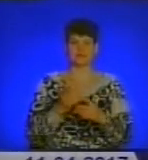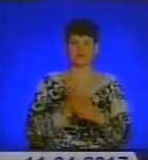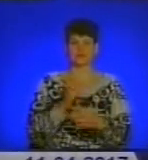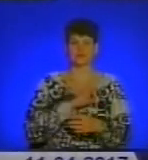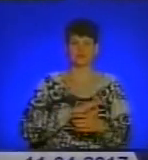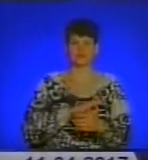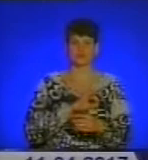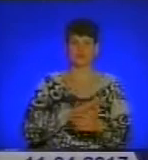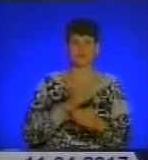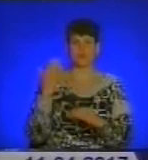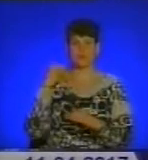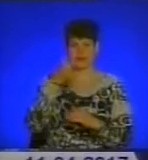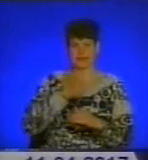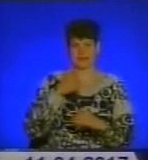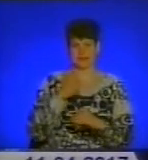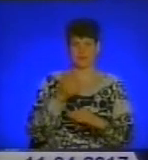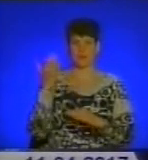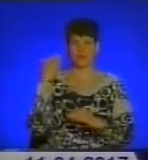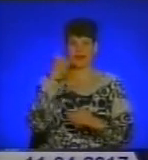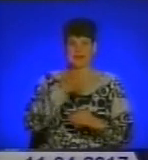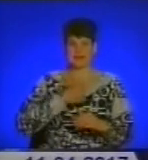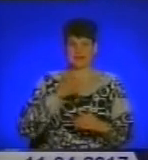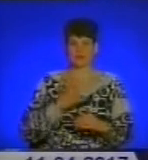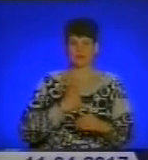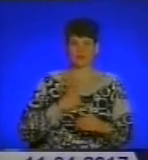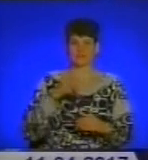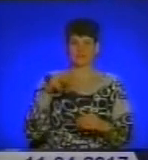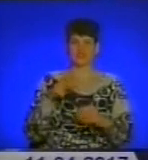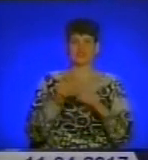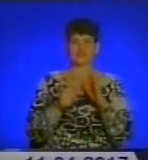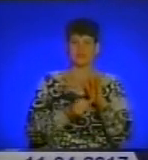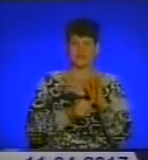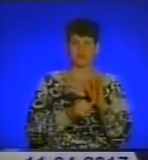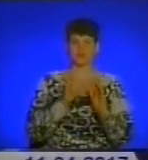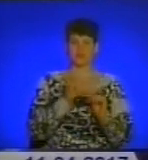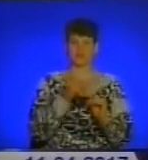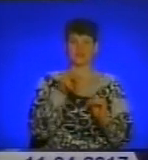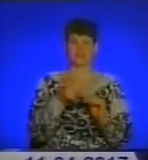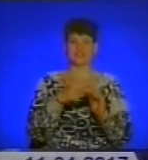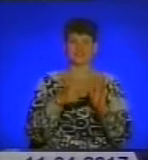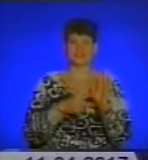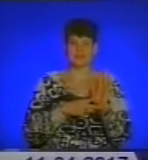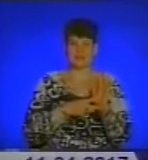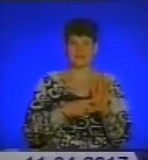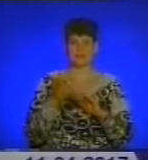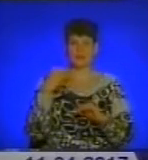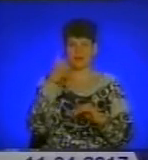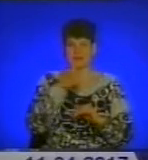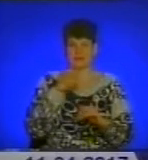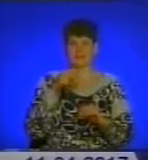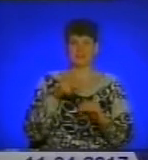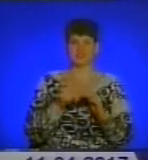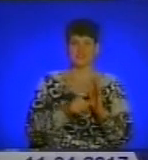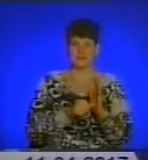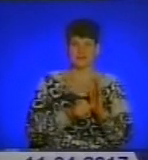за попередній календарний рік. Попередній календарний рік у нас 2016. У 2017 у нас попередній календарний календарний рік 2016.